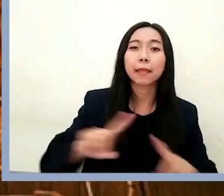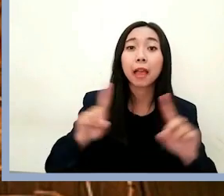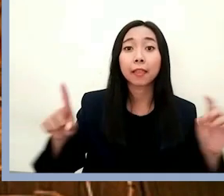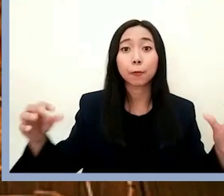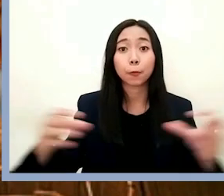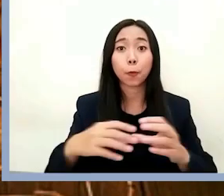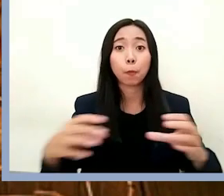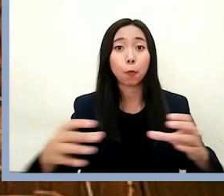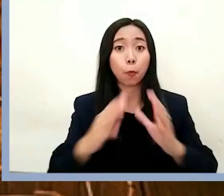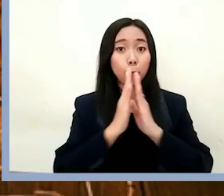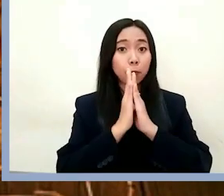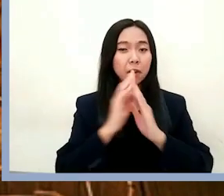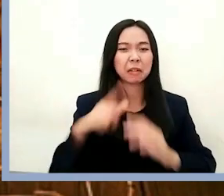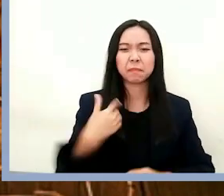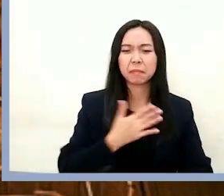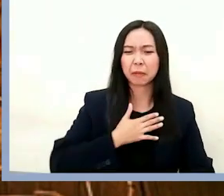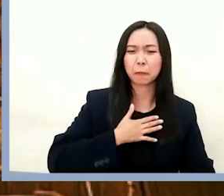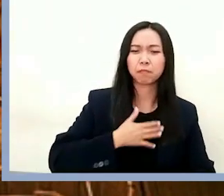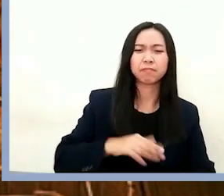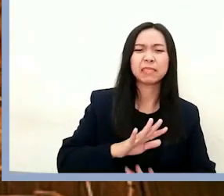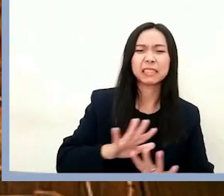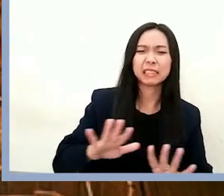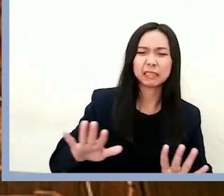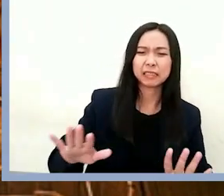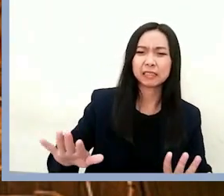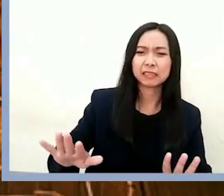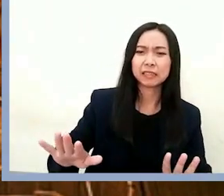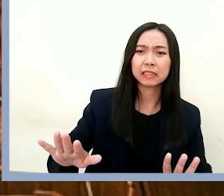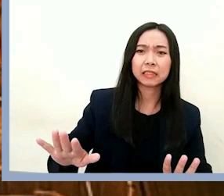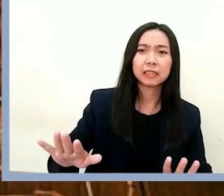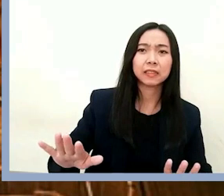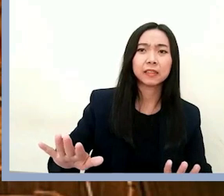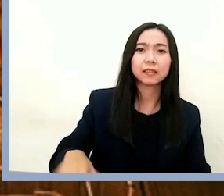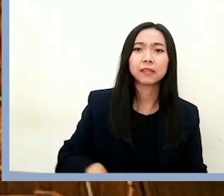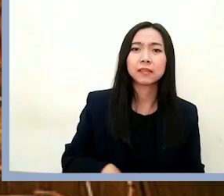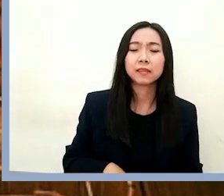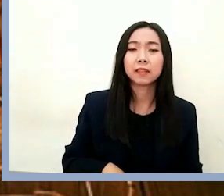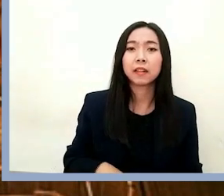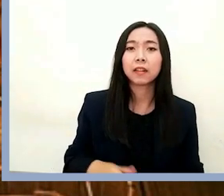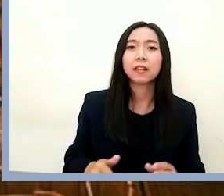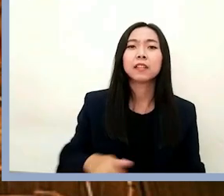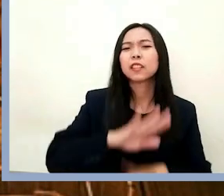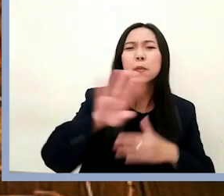Aku tidak tahan melihatnya karena perayaanmu itu penuh kejahatan